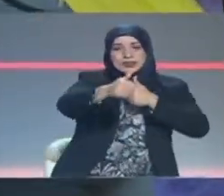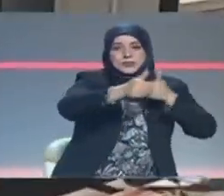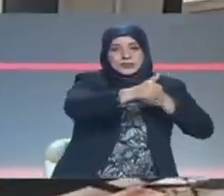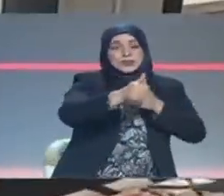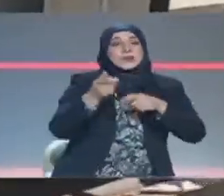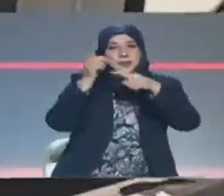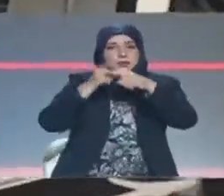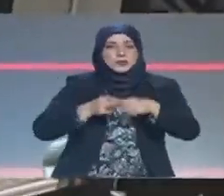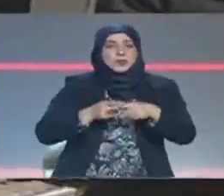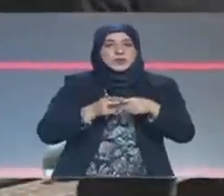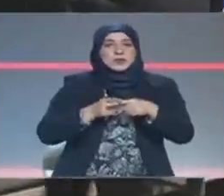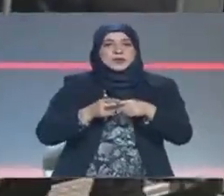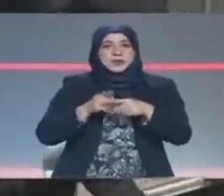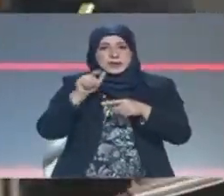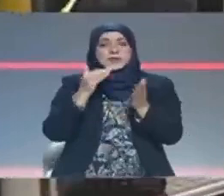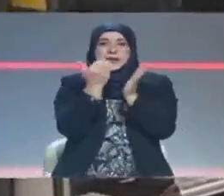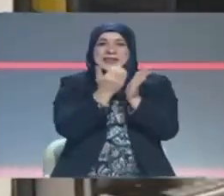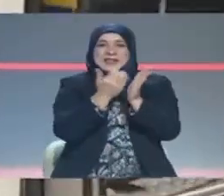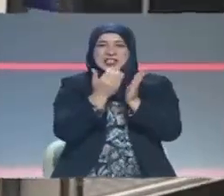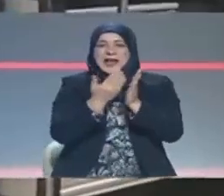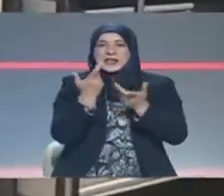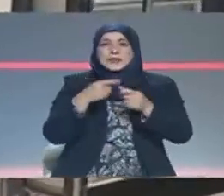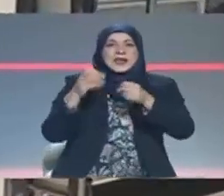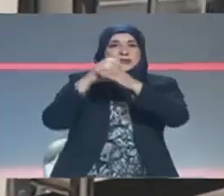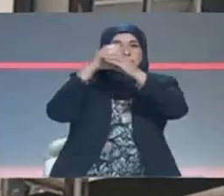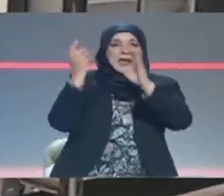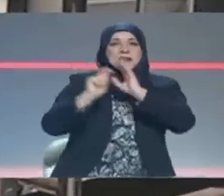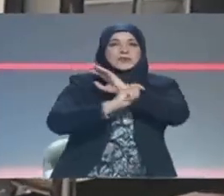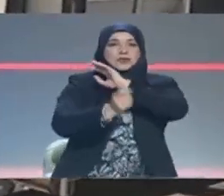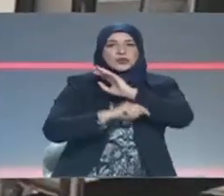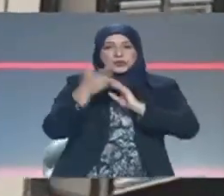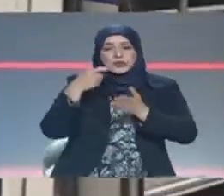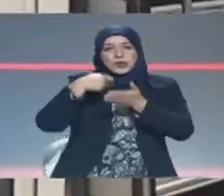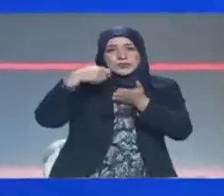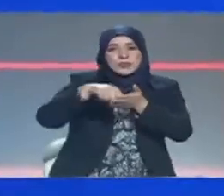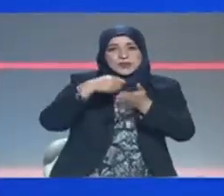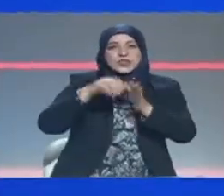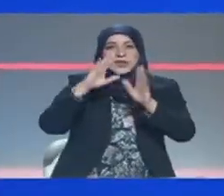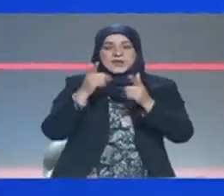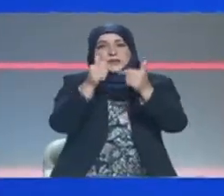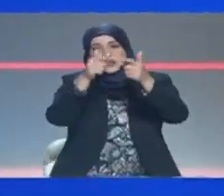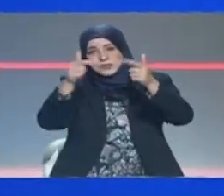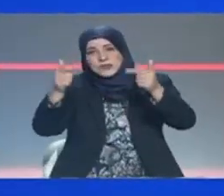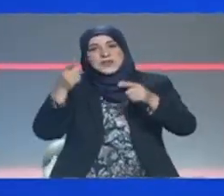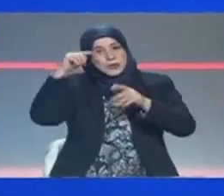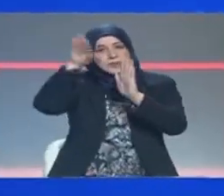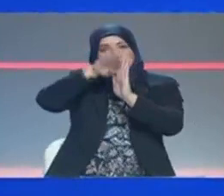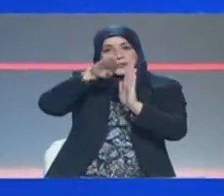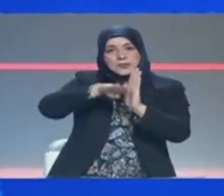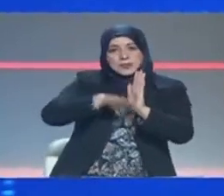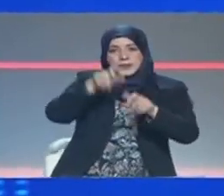والحصول على اشتراكات نقل اسبوعيه من نقاط البيع بدلا من التذاكر وتقليص طاقه استيعاب